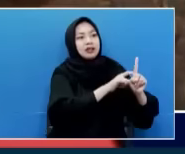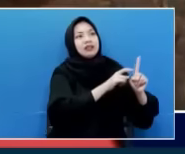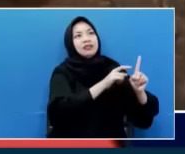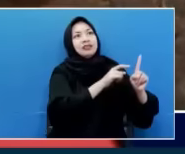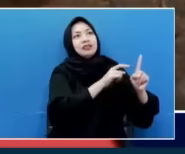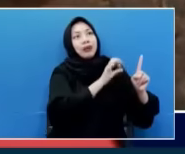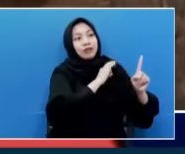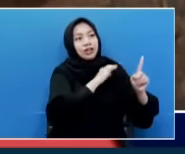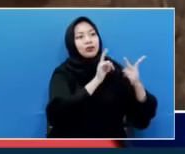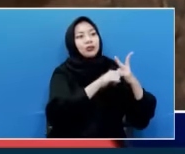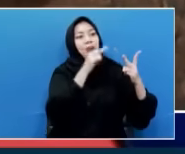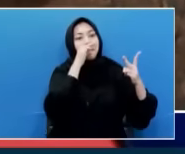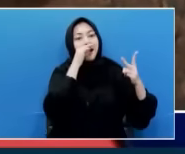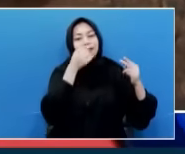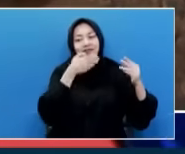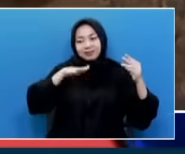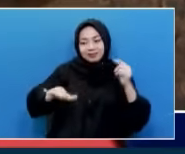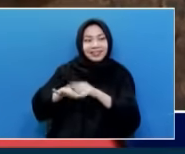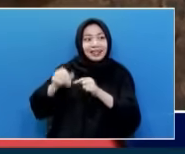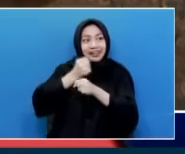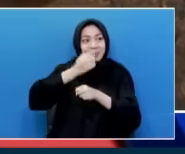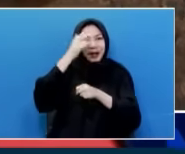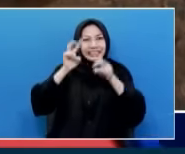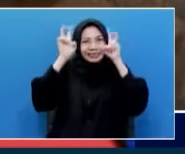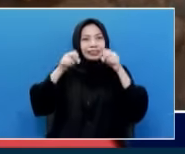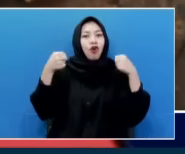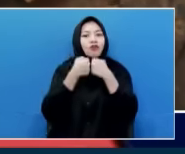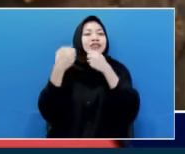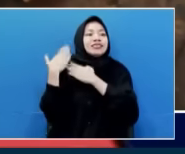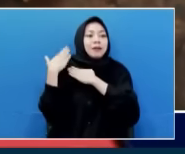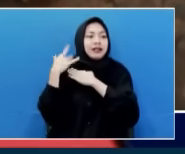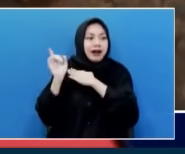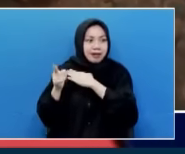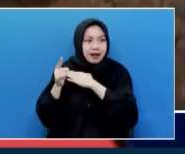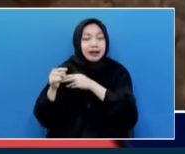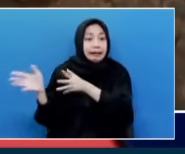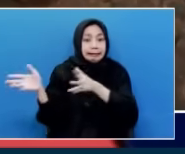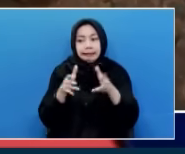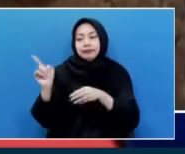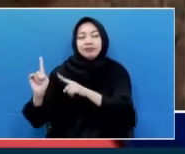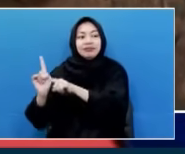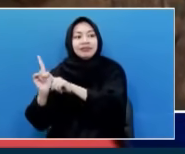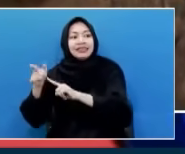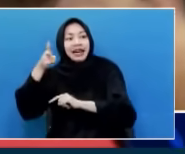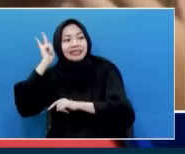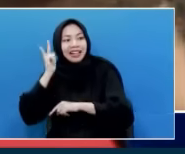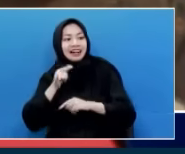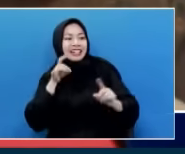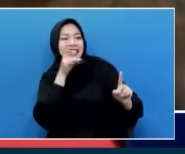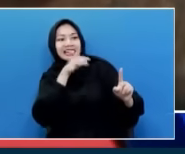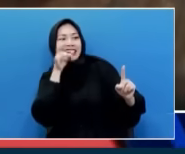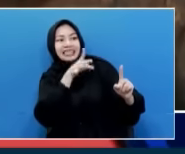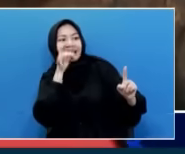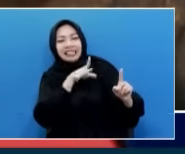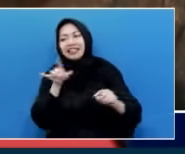konflik kepentingan jadi menurut saya ketika Pak Ganjar e melontarkan itu dan Pak mahf tentu saja harus